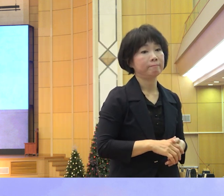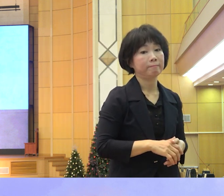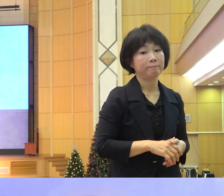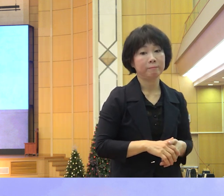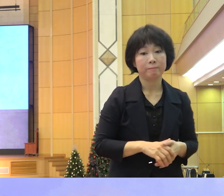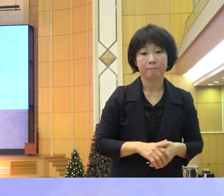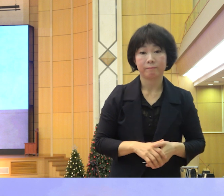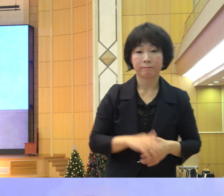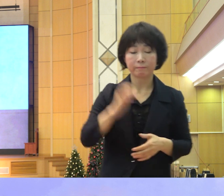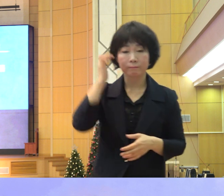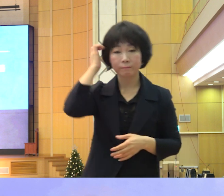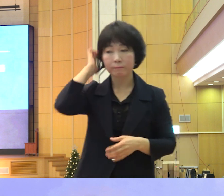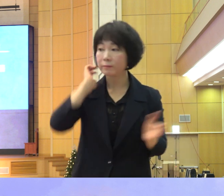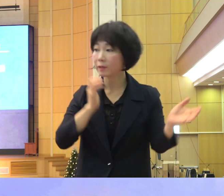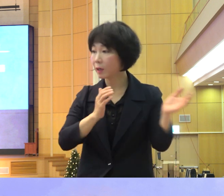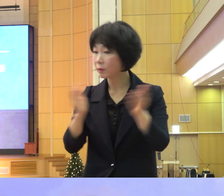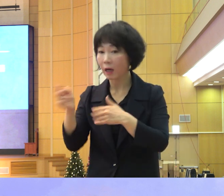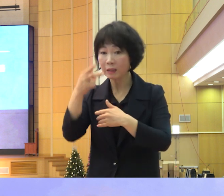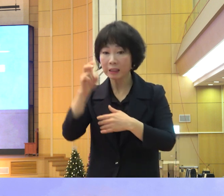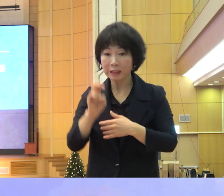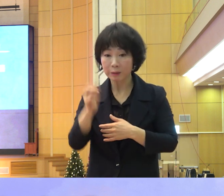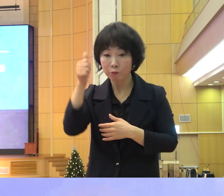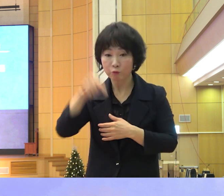디모데후서 4장 3절 볼까요?